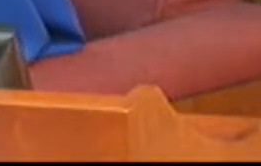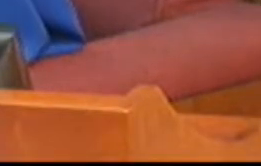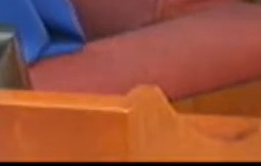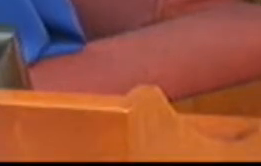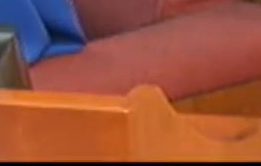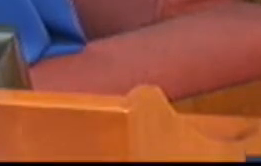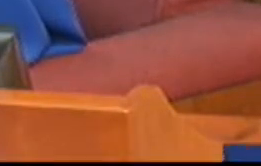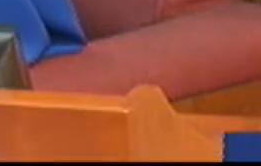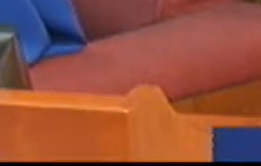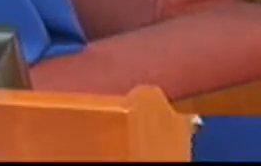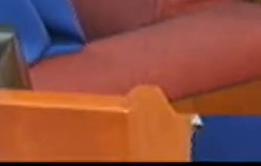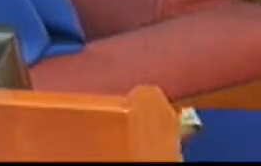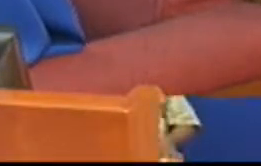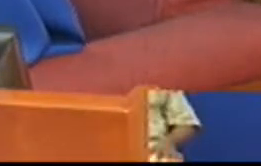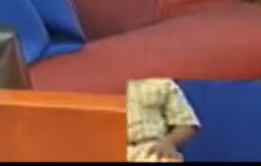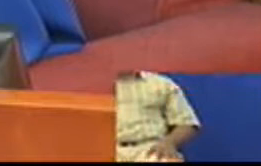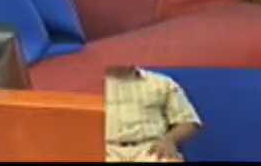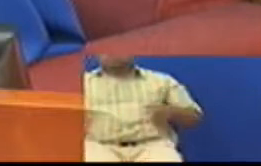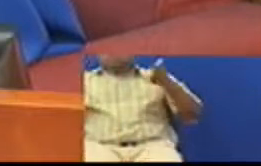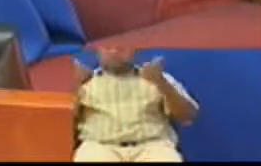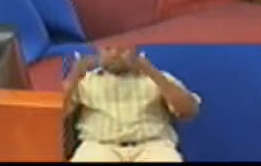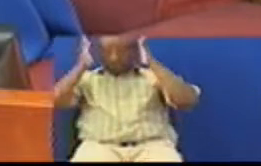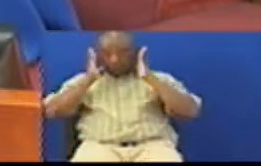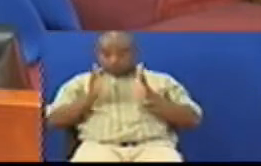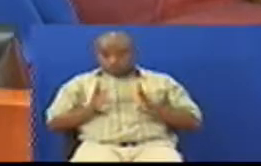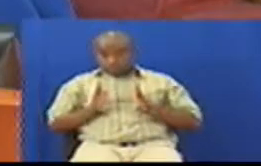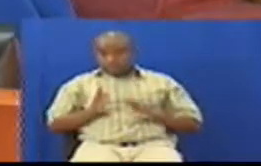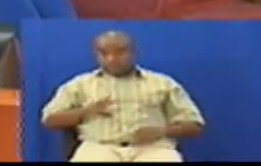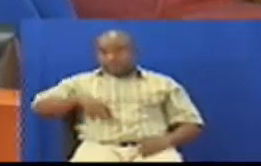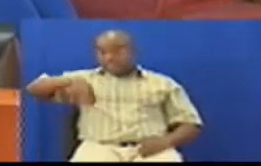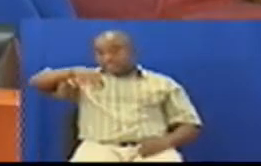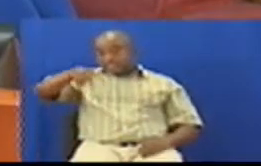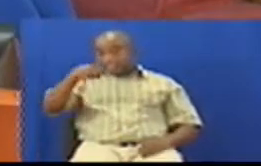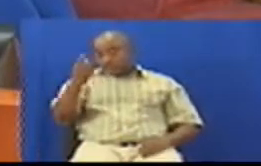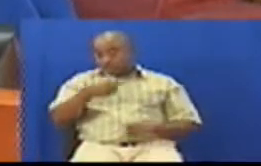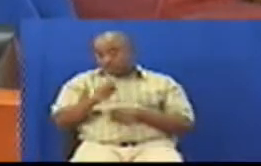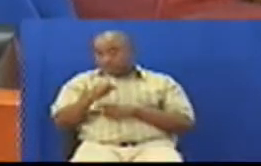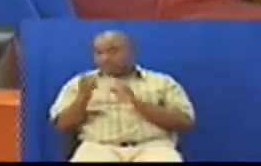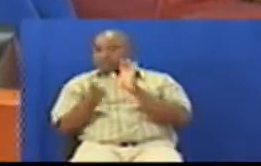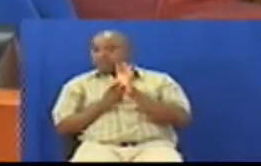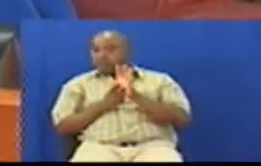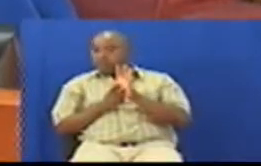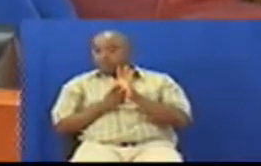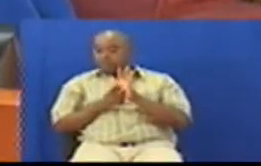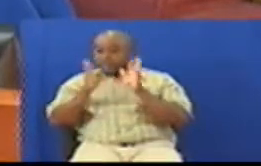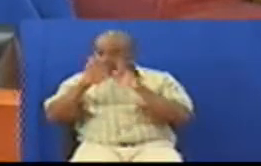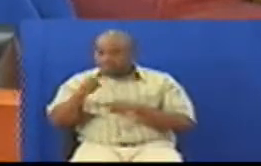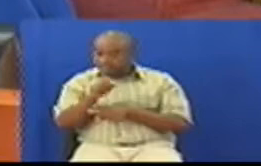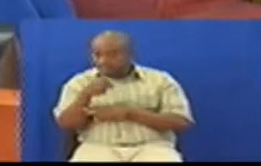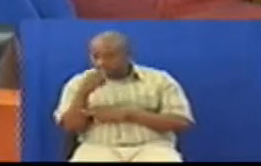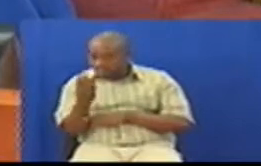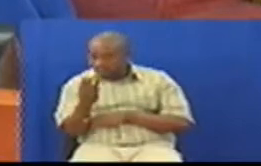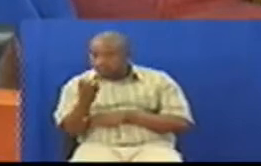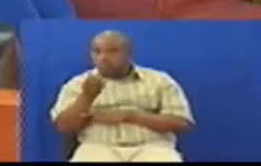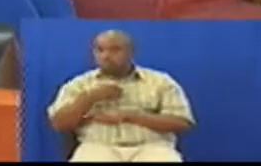Mheshimiwa Zainab Katimba. Mheshimiwa wabunge, kengele ya kwanza ni baada ya dakika 7, halafu zinabaki dakika 3 ndio ya pili